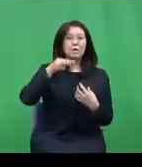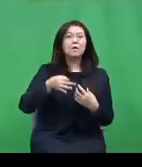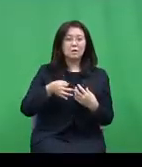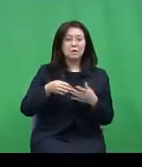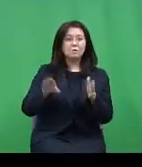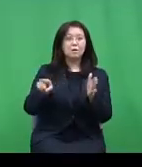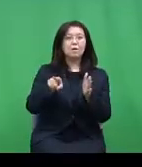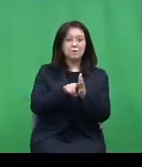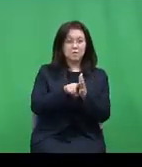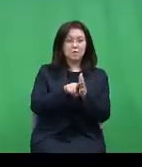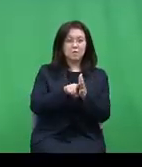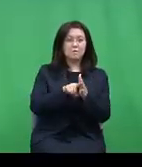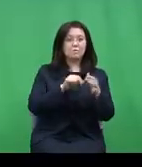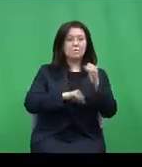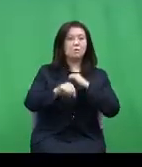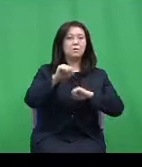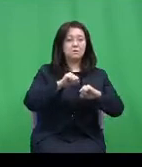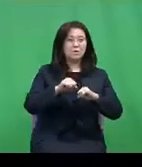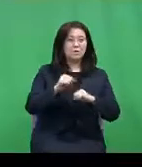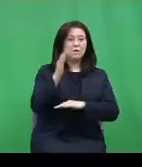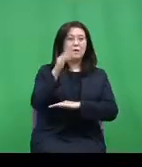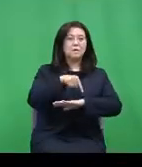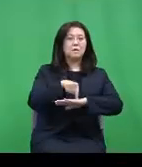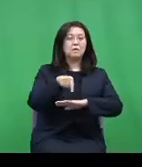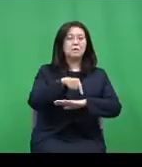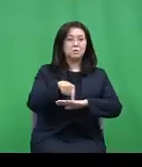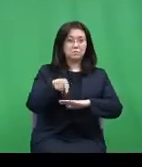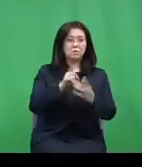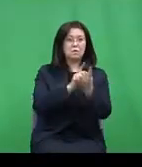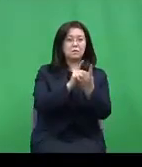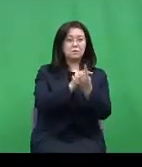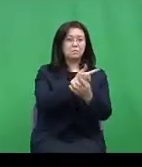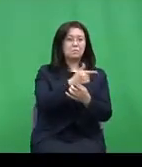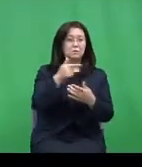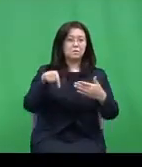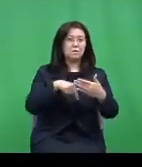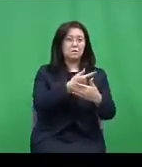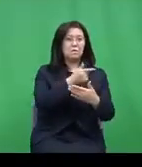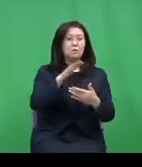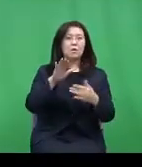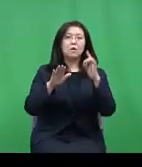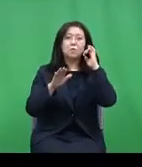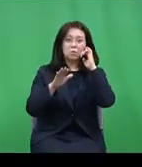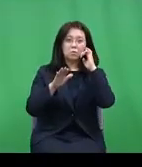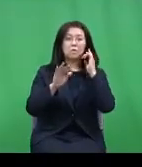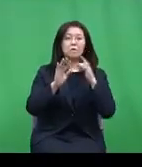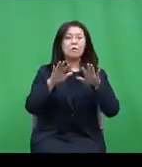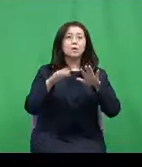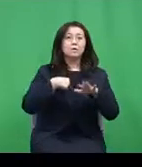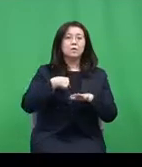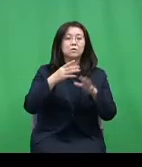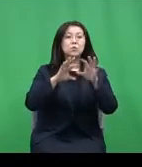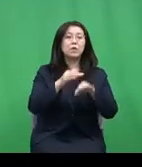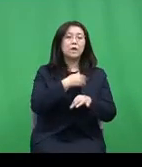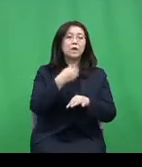を振り返ってですね、知事が終わりになってきた事業ですとか政策対応策、さまざまなものがあると思いますが、知事だ